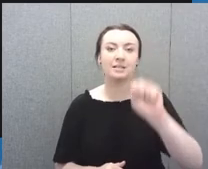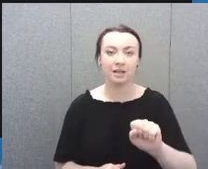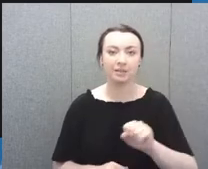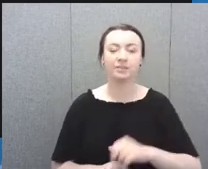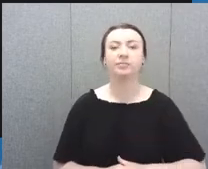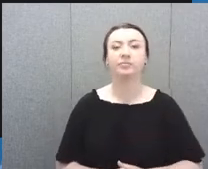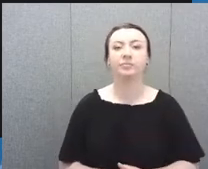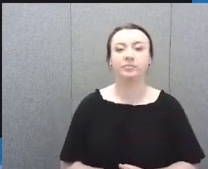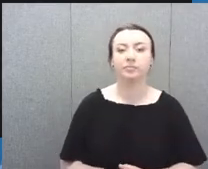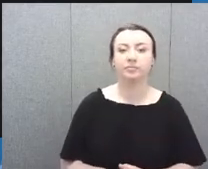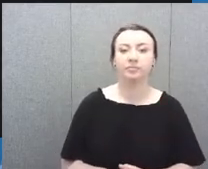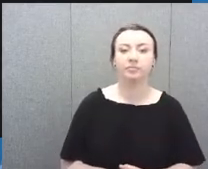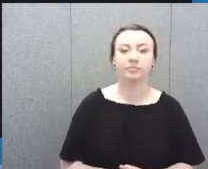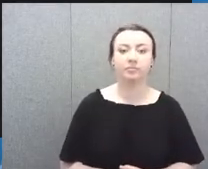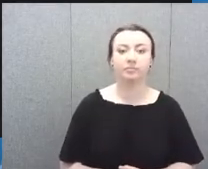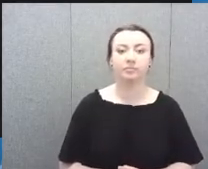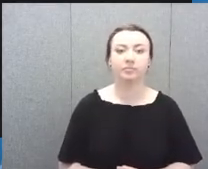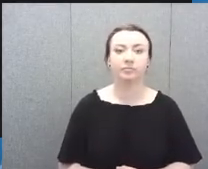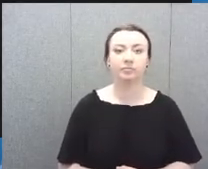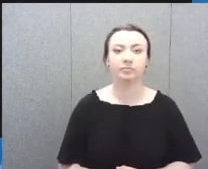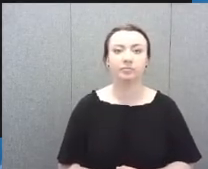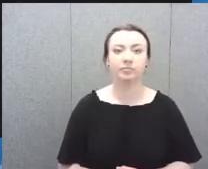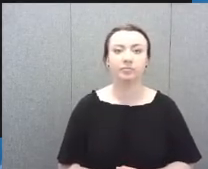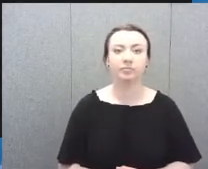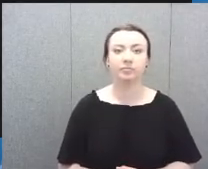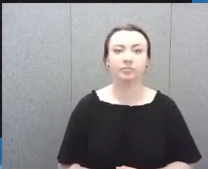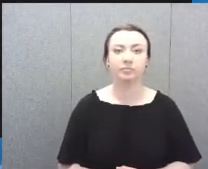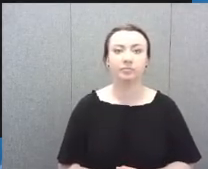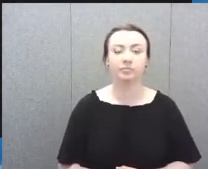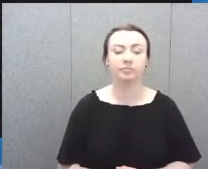Раса Остроускейте,